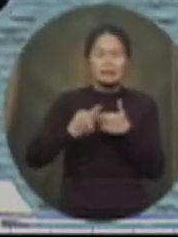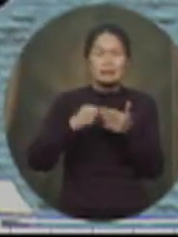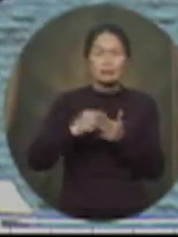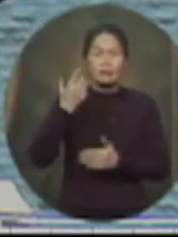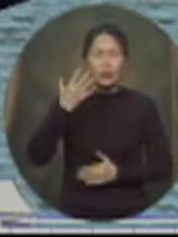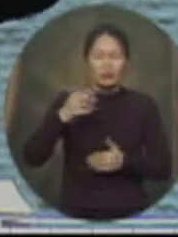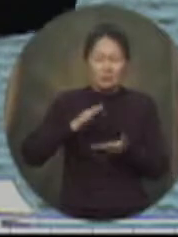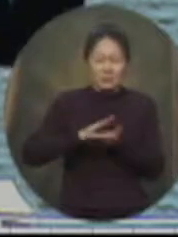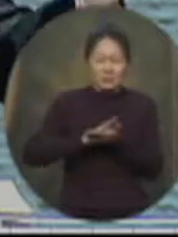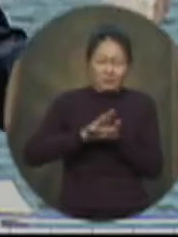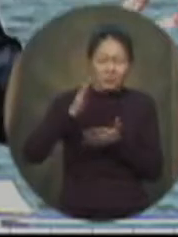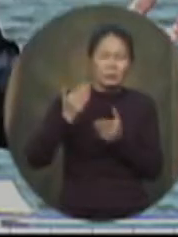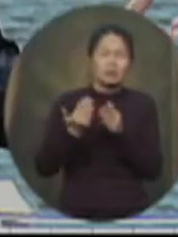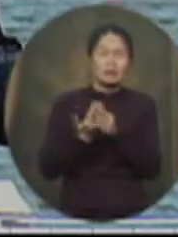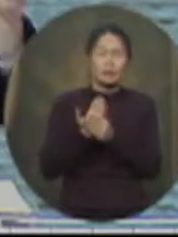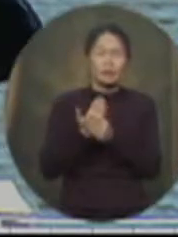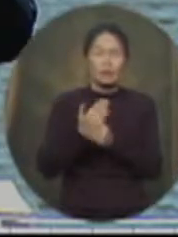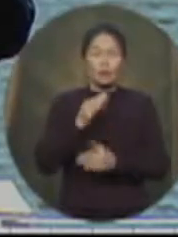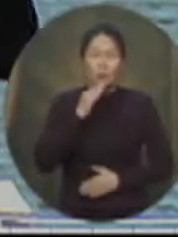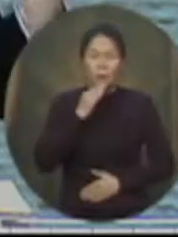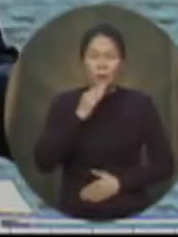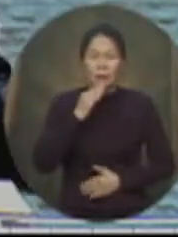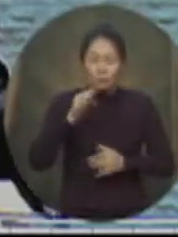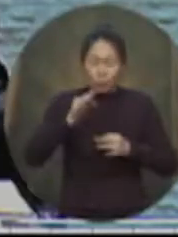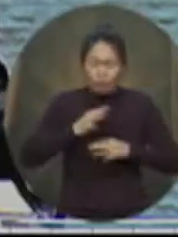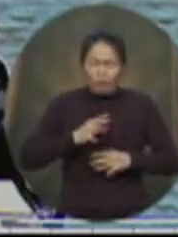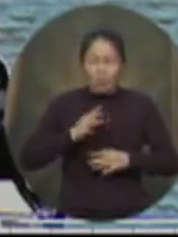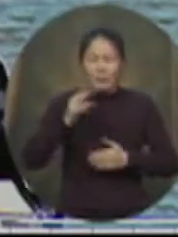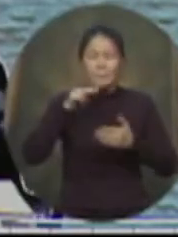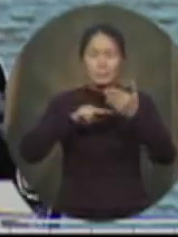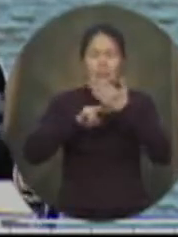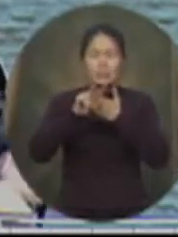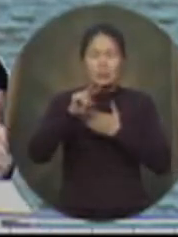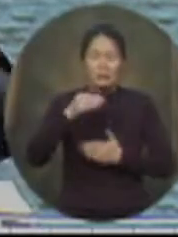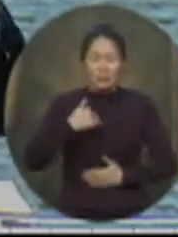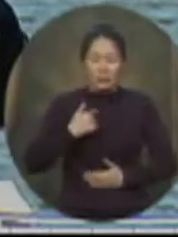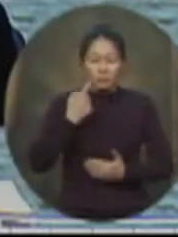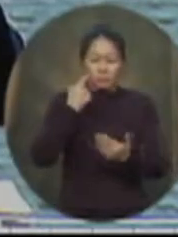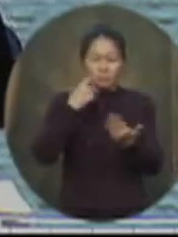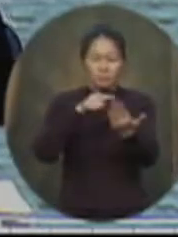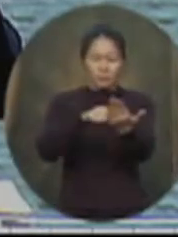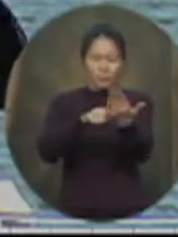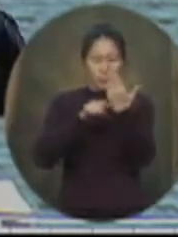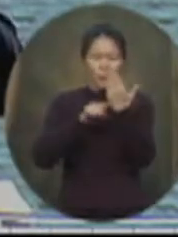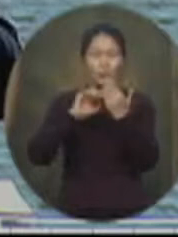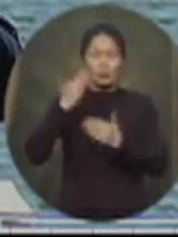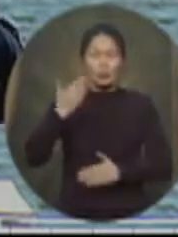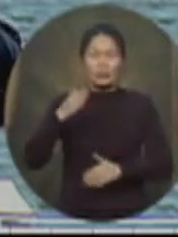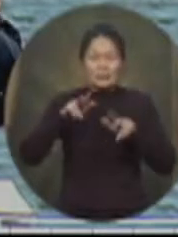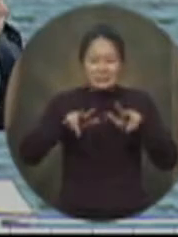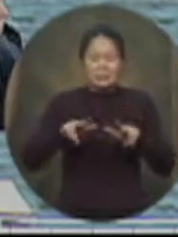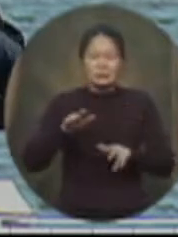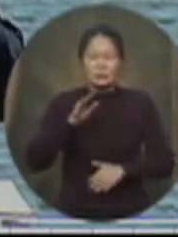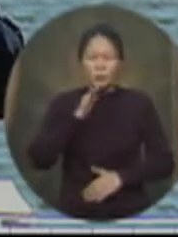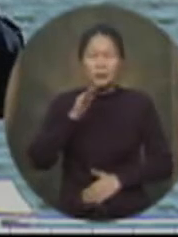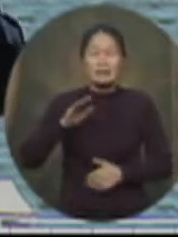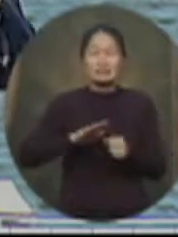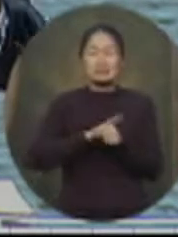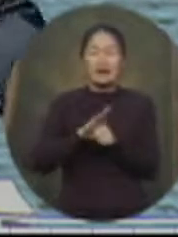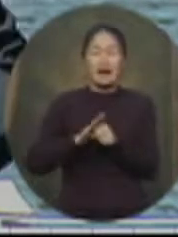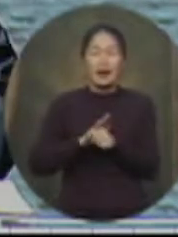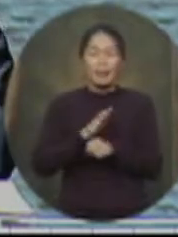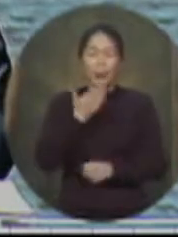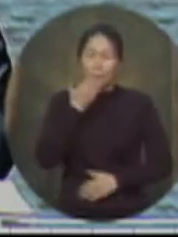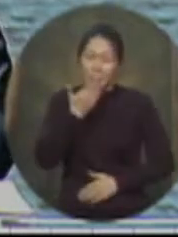하나님이 나를 향한 놀라운 삶의 비전이 내 눈앞에 펼쳐지게 되고 내가 이제는 진짜 사랑만 하며 사는 삶을 살 수